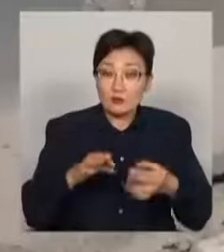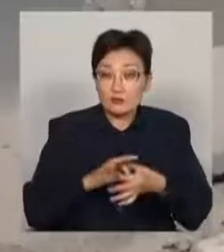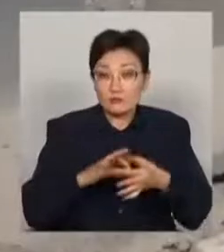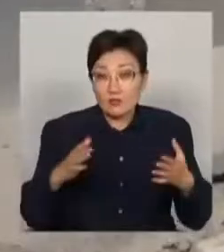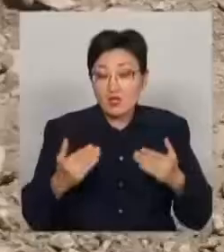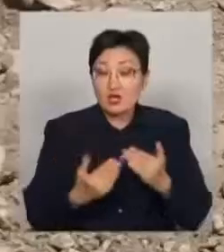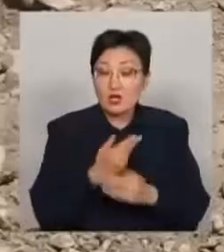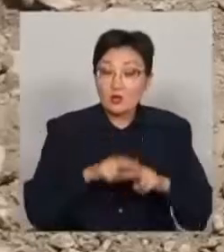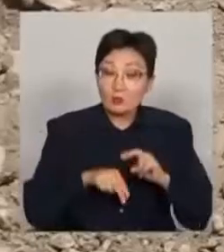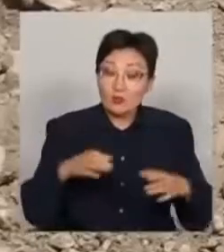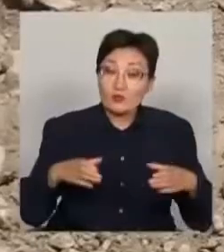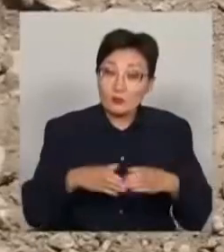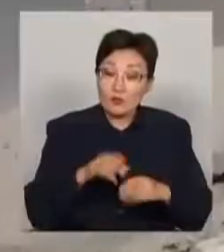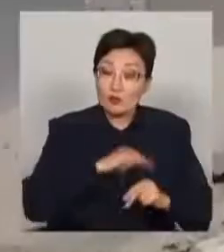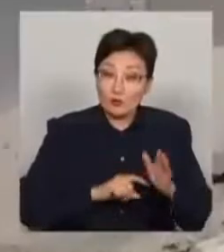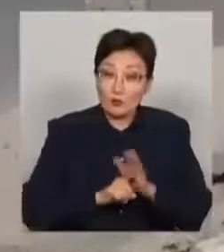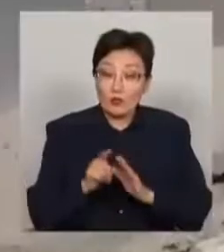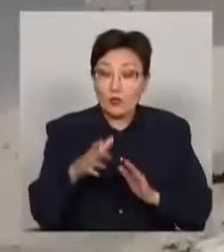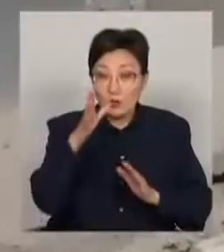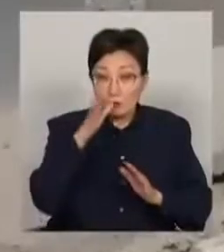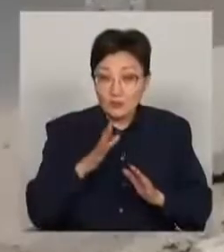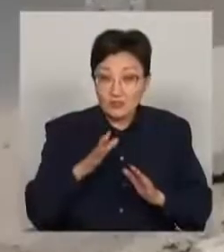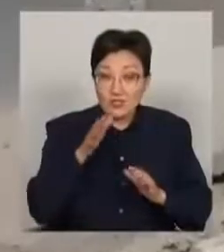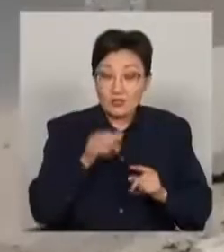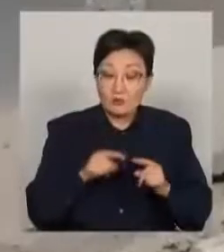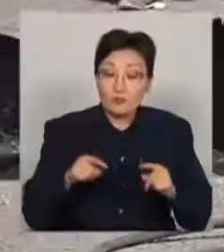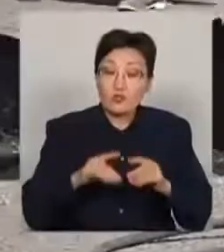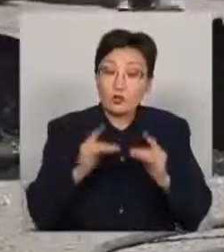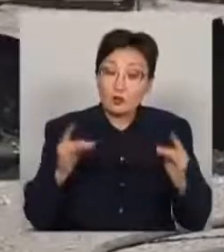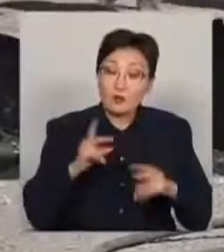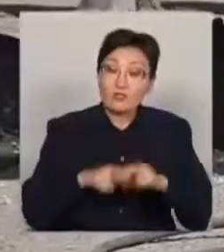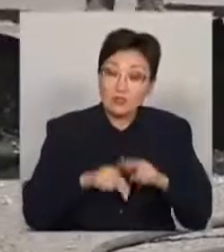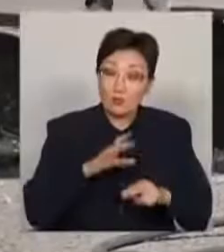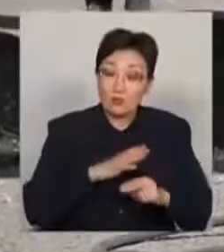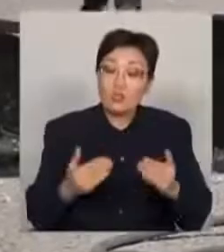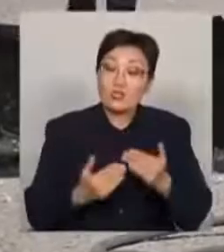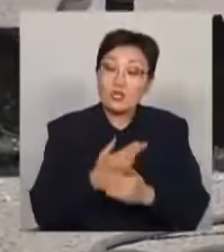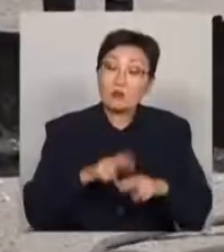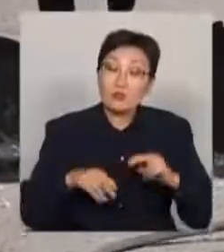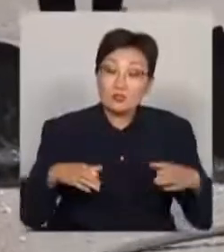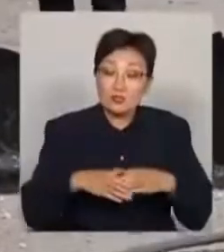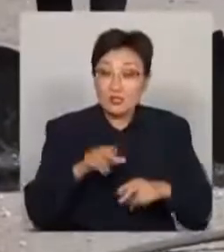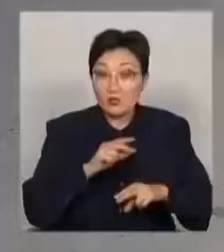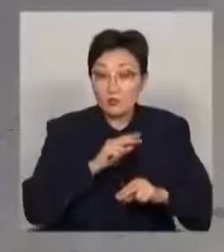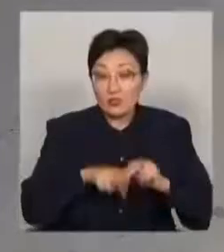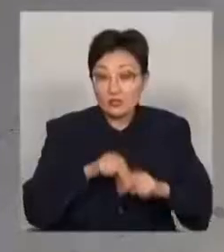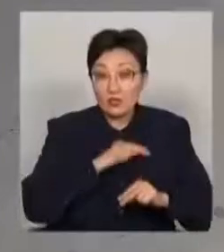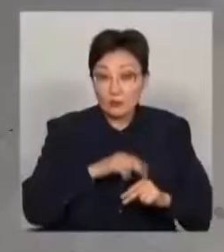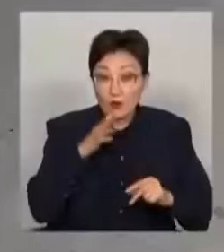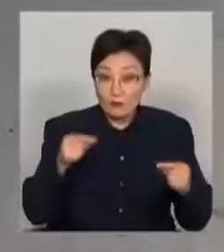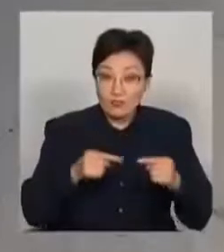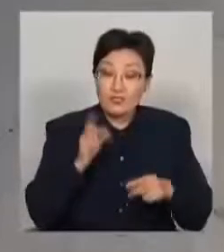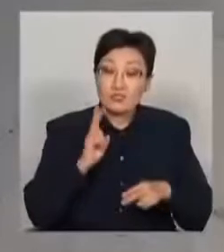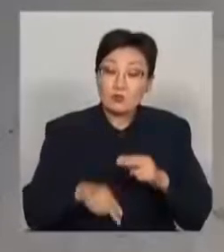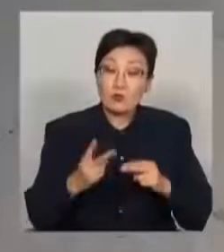мердігер ұйым келіп жатыр. Олар 5 айдың ішінде осы Алтын Орданың көпірін салып берді. Жаңа мердігер компания құрылыс жұмыстарын мерзімінде аяқтау